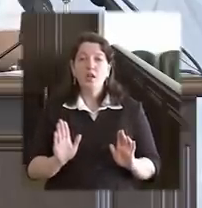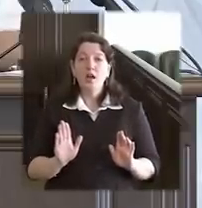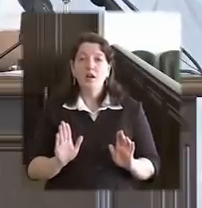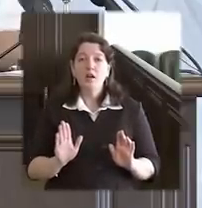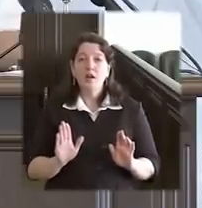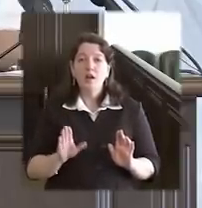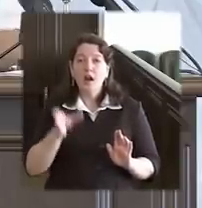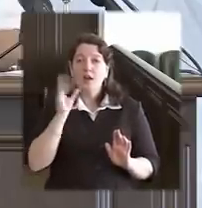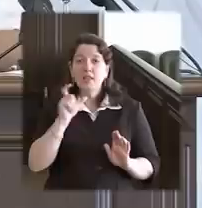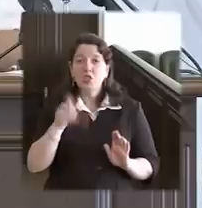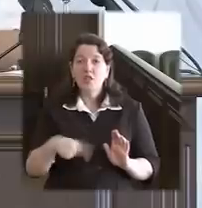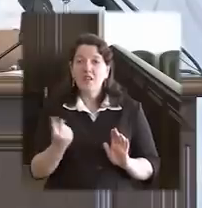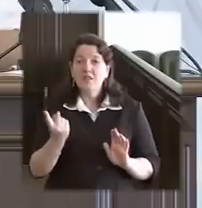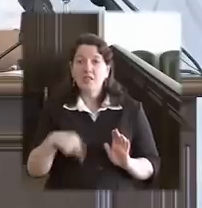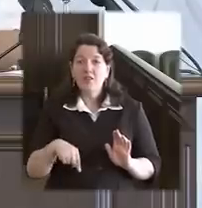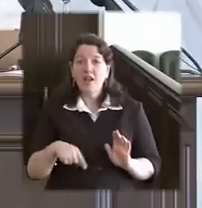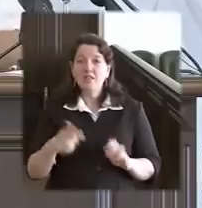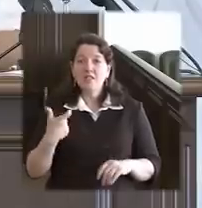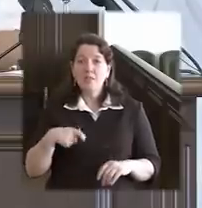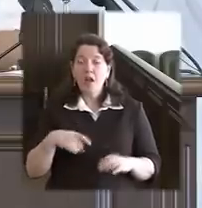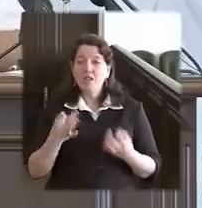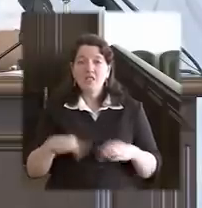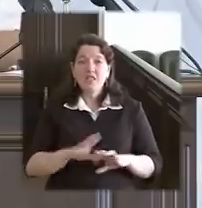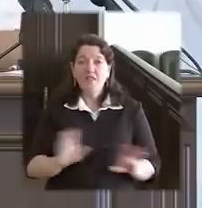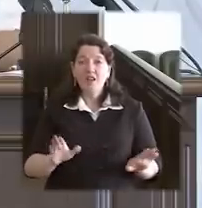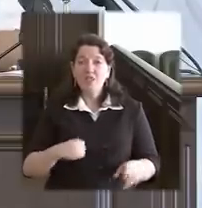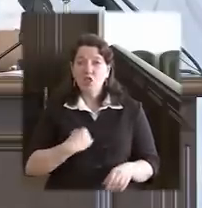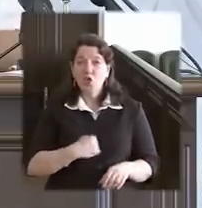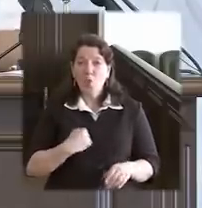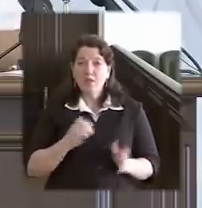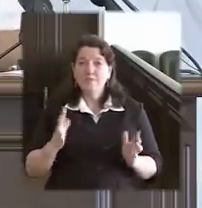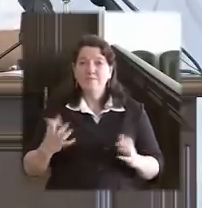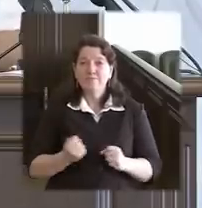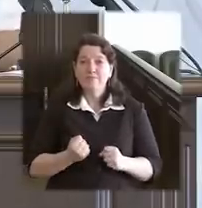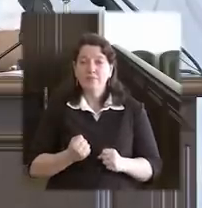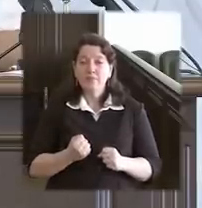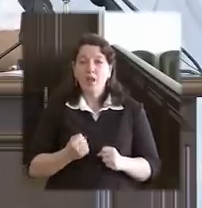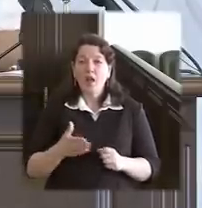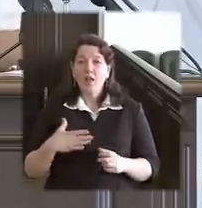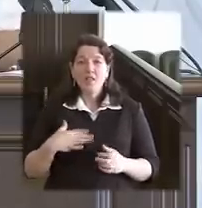Только понуждая себя всячески не давать свободу своей злобе,